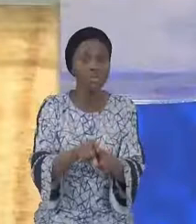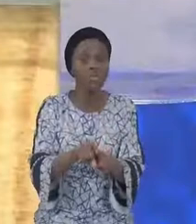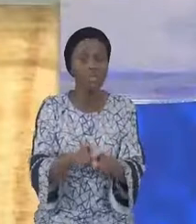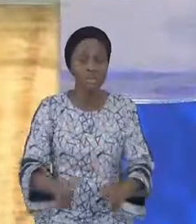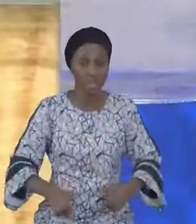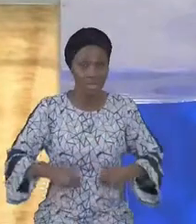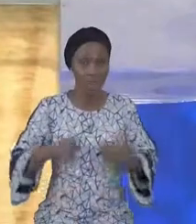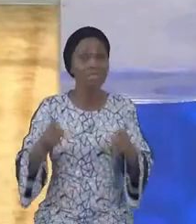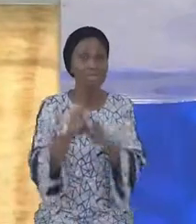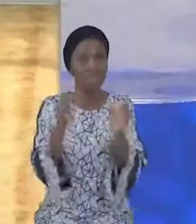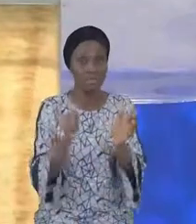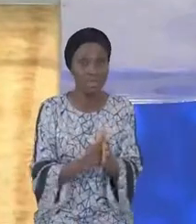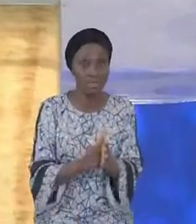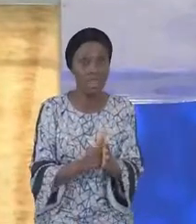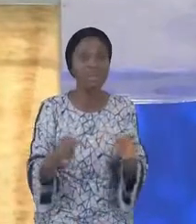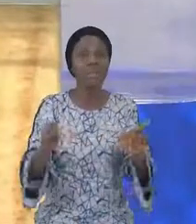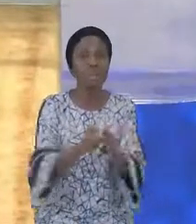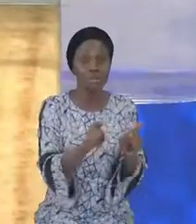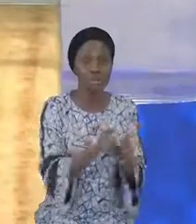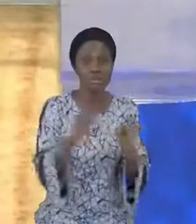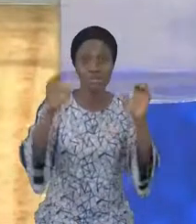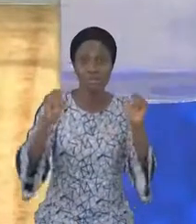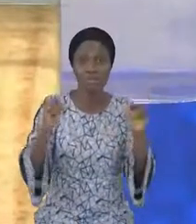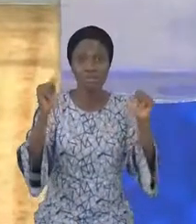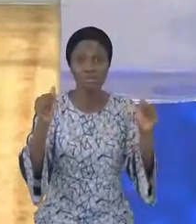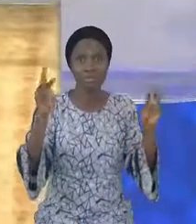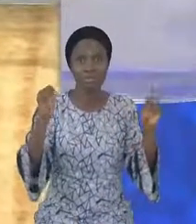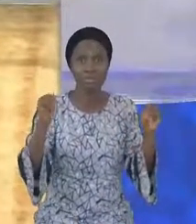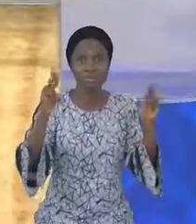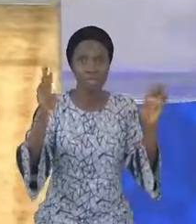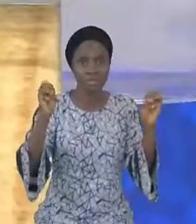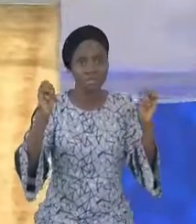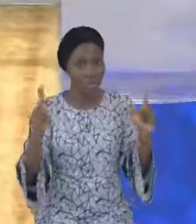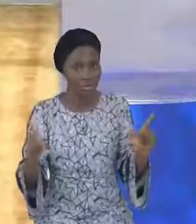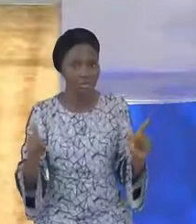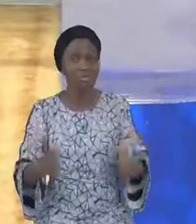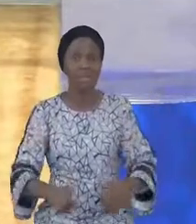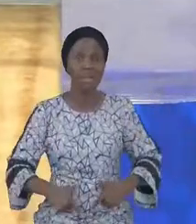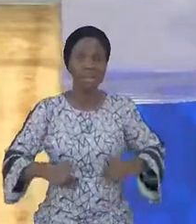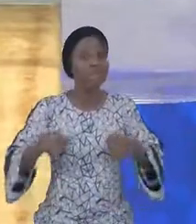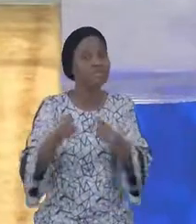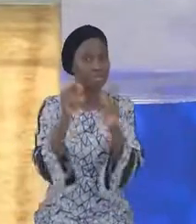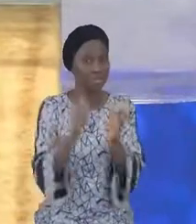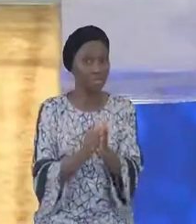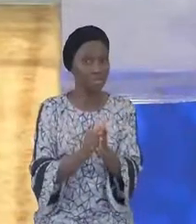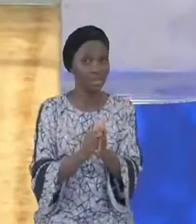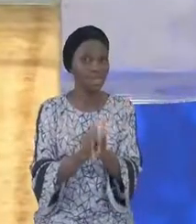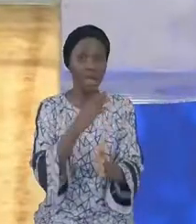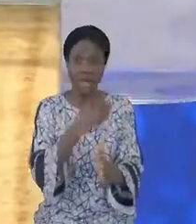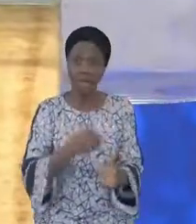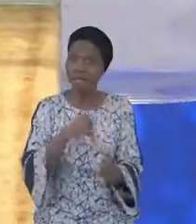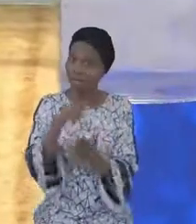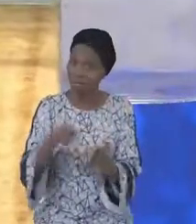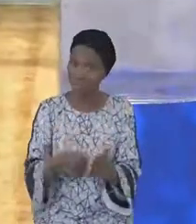même Samuel a mené une pareille vie, Daniel a mené une pareille vie. Alors voici la nouvelle alliance,